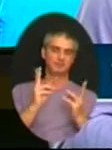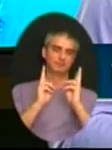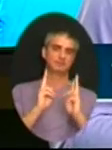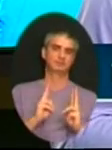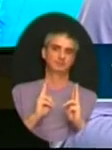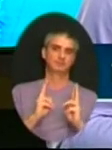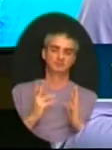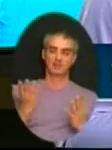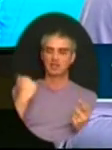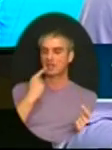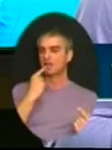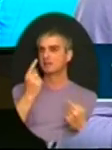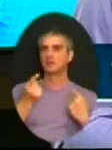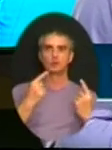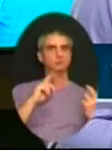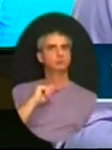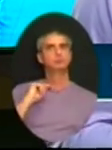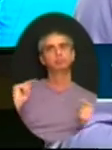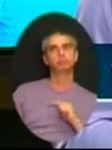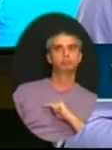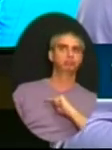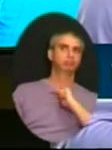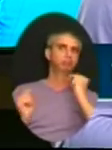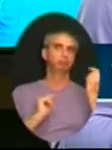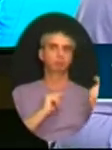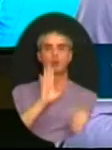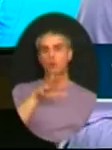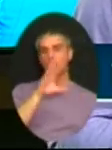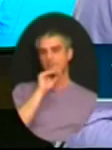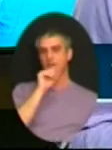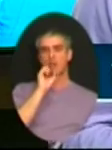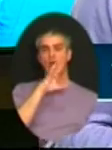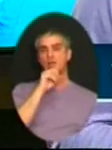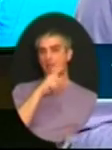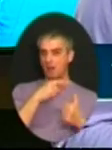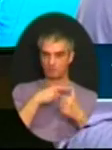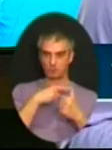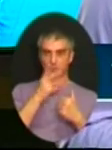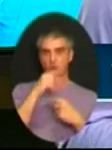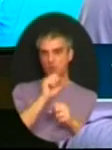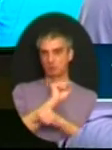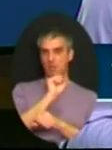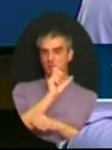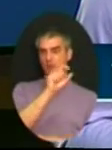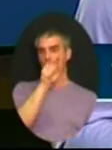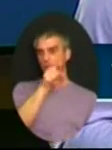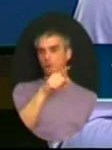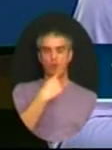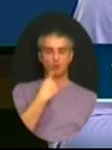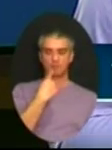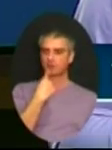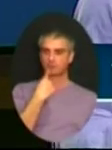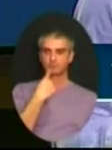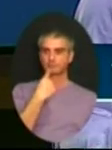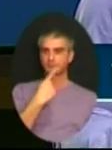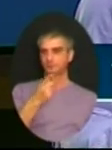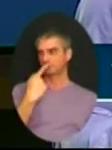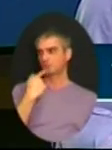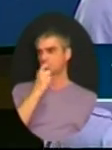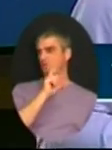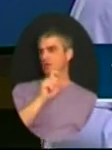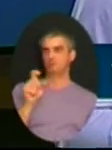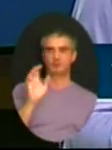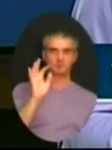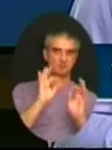מפסיק. היה דיון סוער, כמו שאמרנו, הוא גם מדבר על הדלפות, עוד טענה שמאשימים אותו, הוא אומר, אין שום הדלפות. שם הוא מפלה אצבע